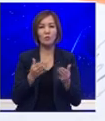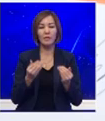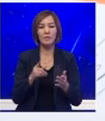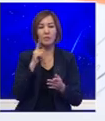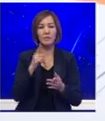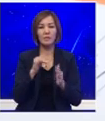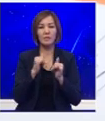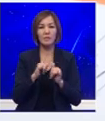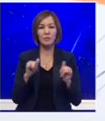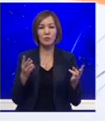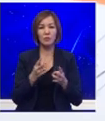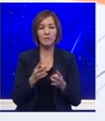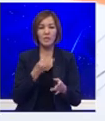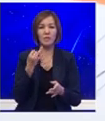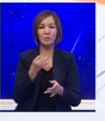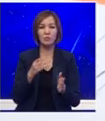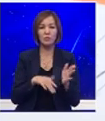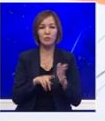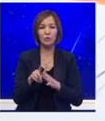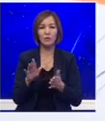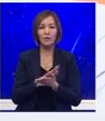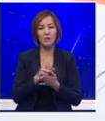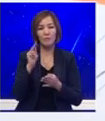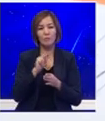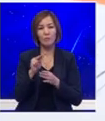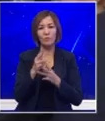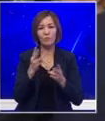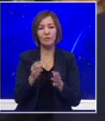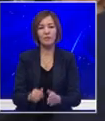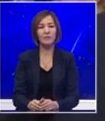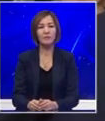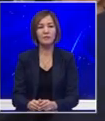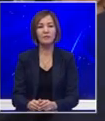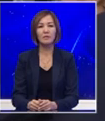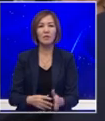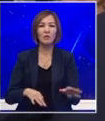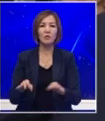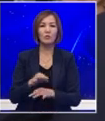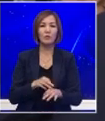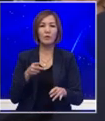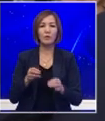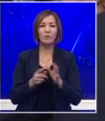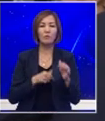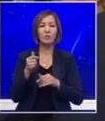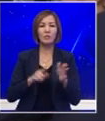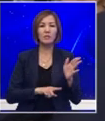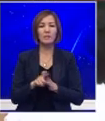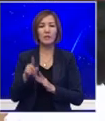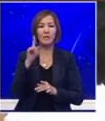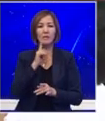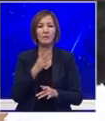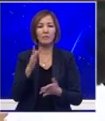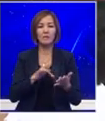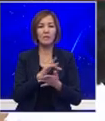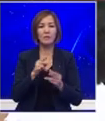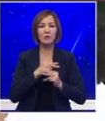жастардың санын арттыруымыз керек. Қызығушылығын оятып, оларға тегін білім беруіміз керек. Аталған жоба 2017 жылдан бері Қазақстанның 5